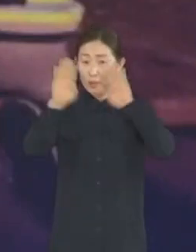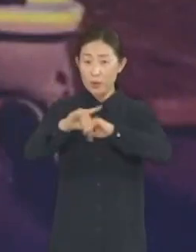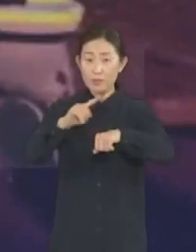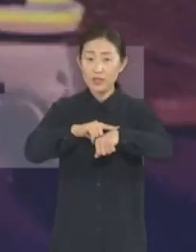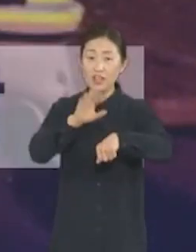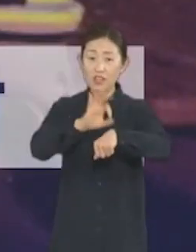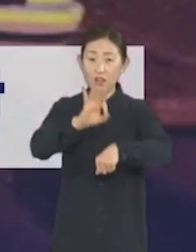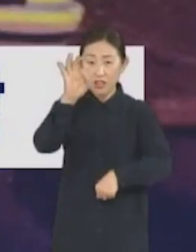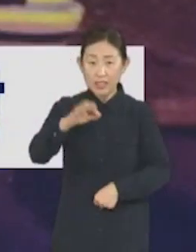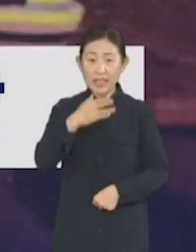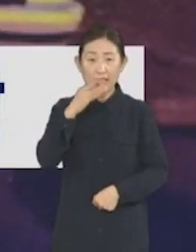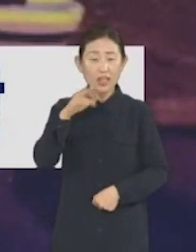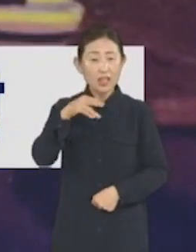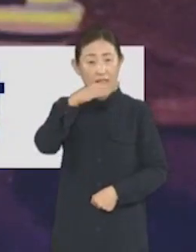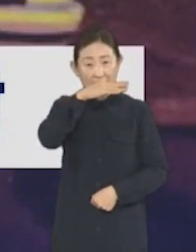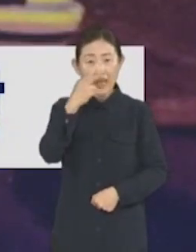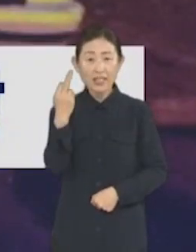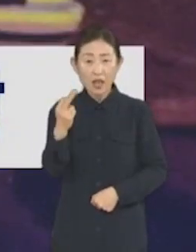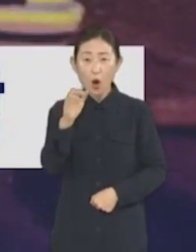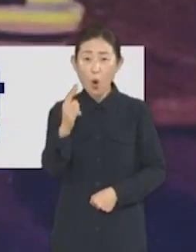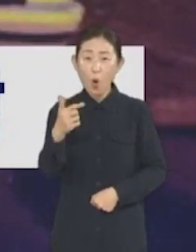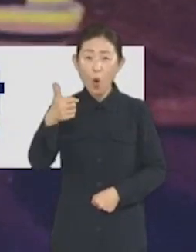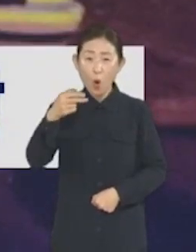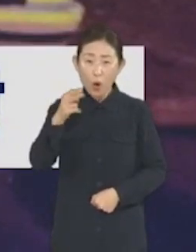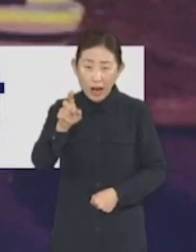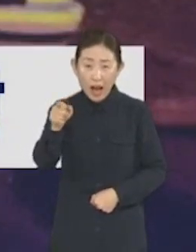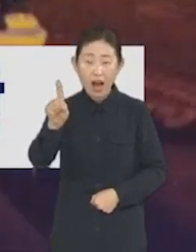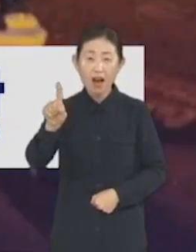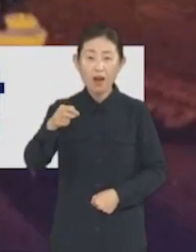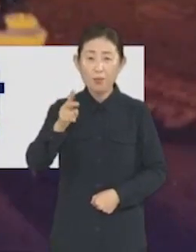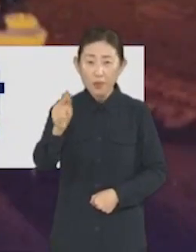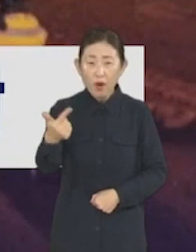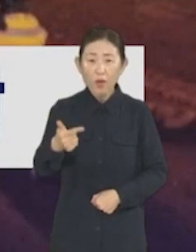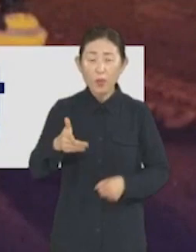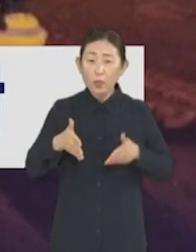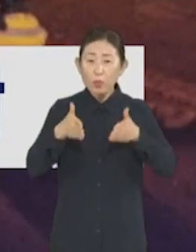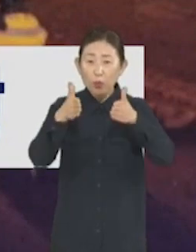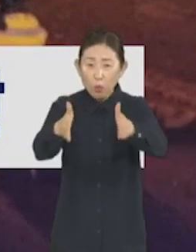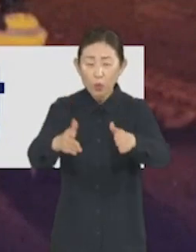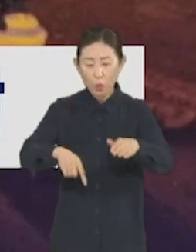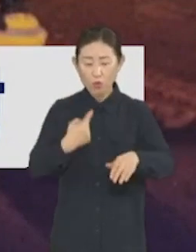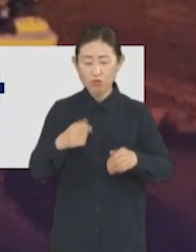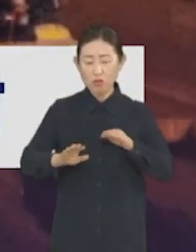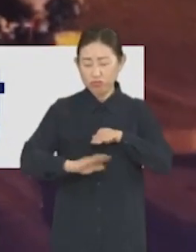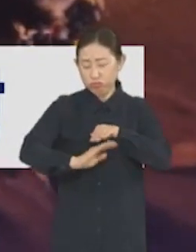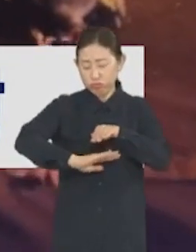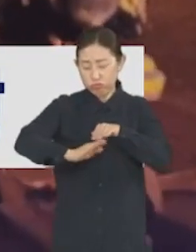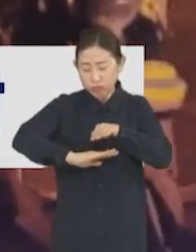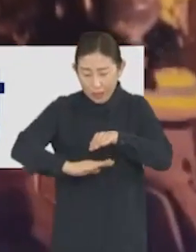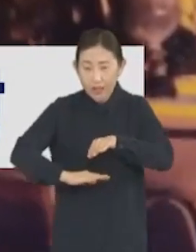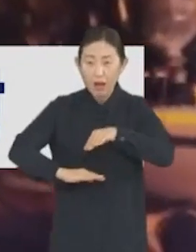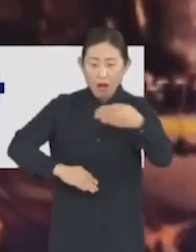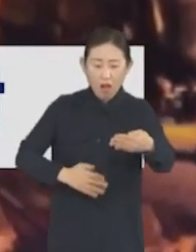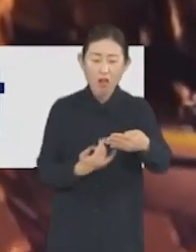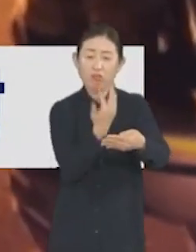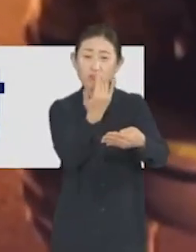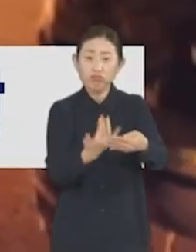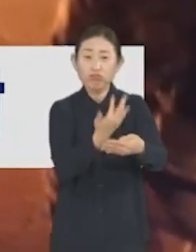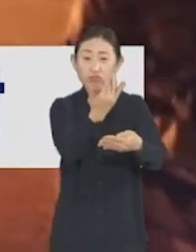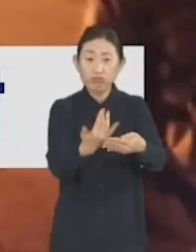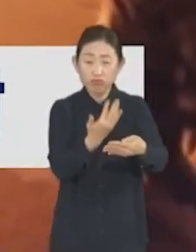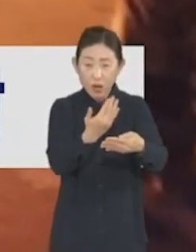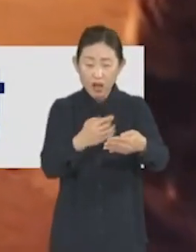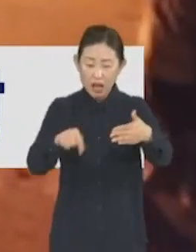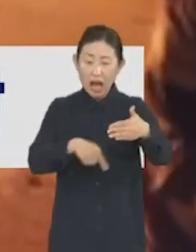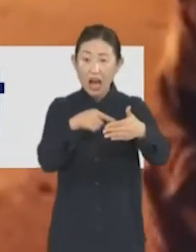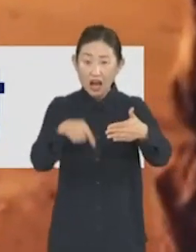어젯밤 10시쯤 예산군 오가면 도로를 달리던 차량이 단독사고를 내고 옆으로 넘어져 불이 났습니다. 이